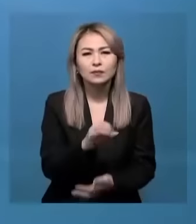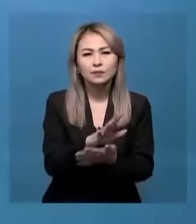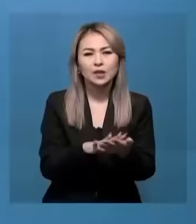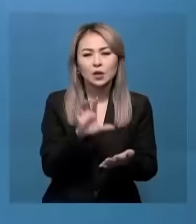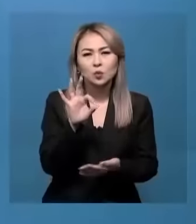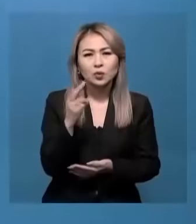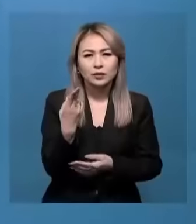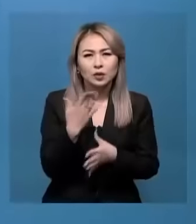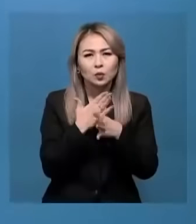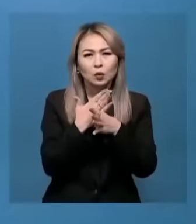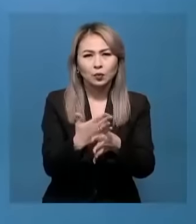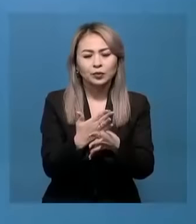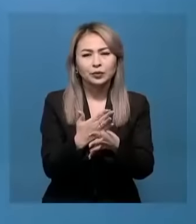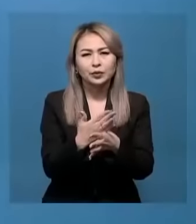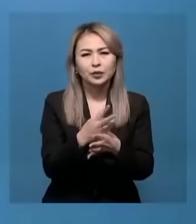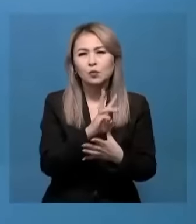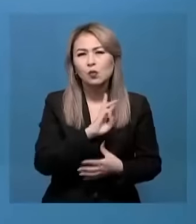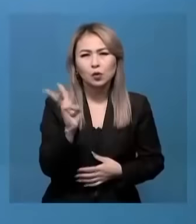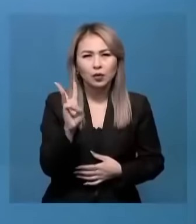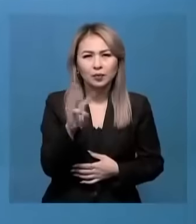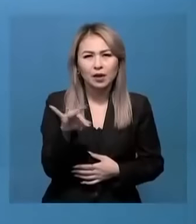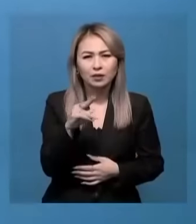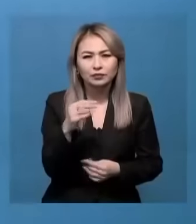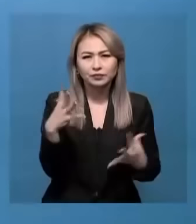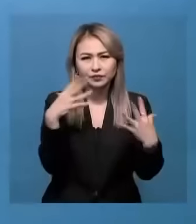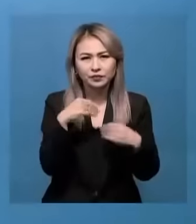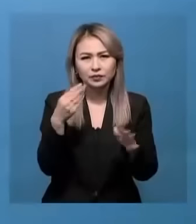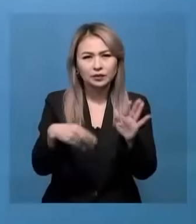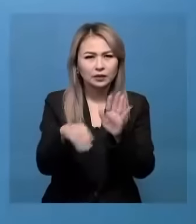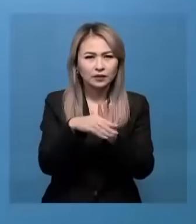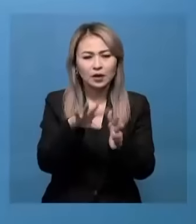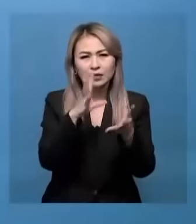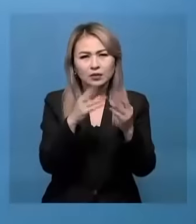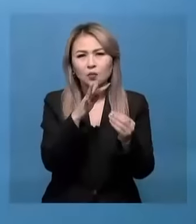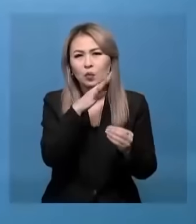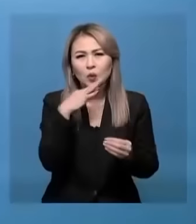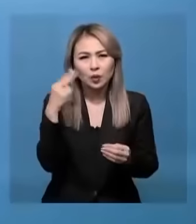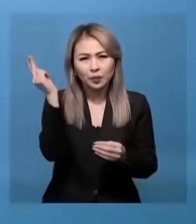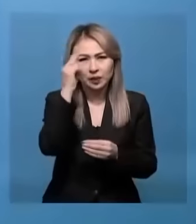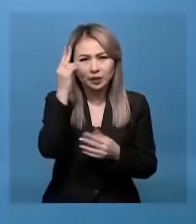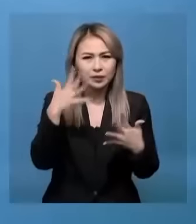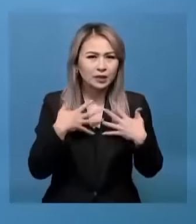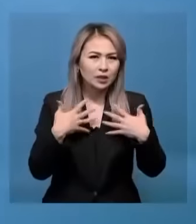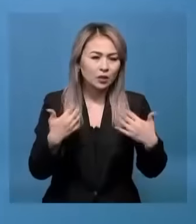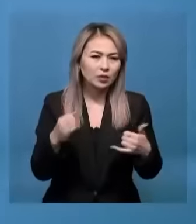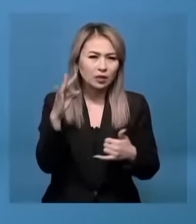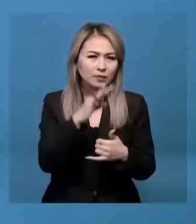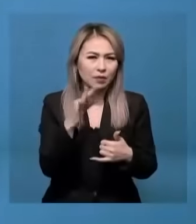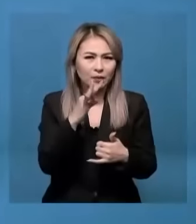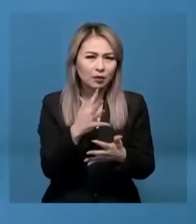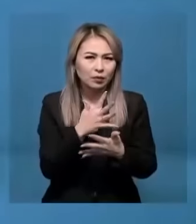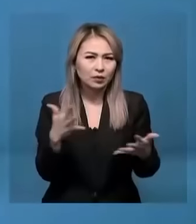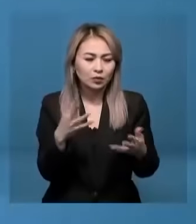Жалғастырамыз. Әлеуметтік салаға бөлінген миллиардтарды жемқорлар талан таражға салып жүрген көрінеді. Әсіресе білім мен денсаулық